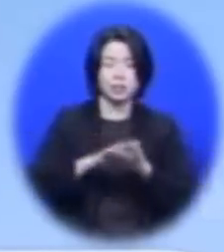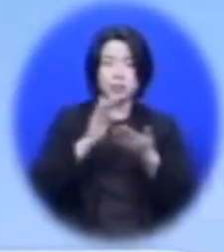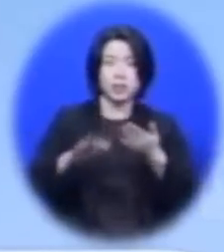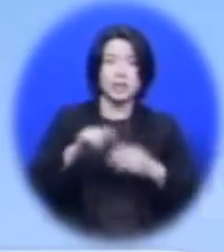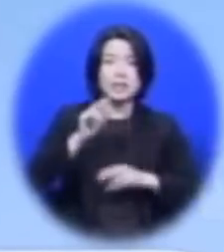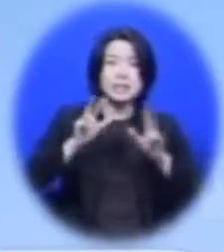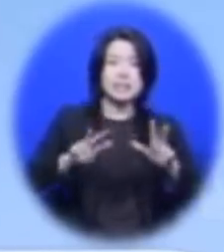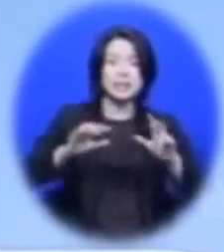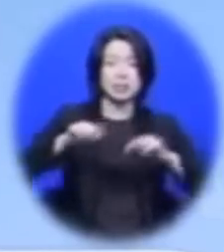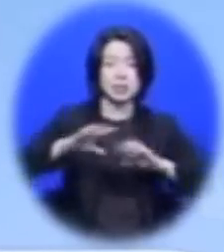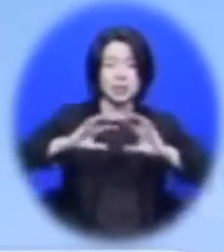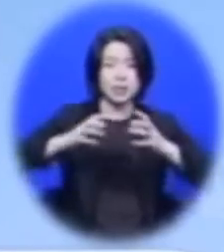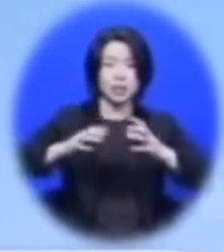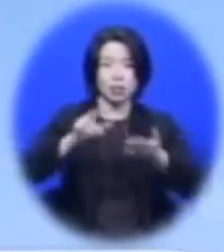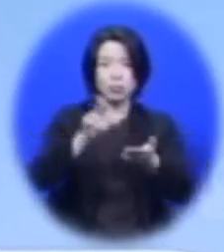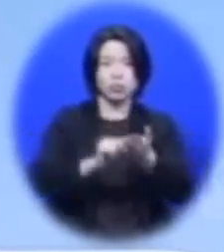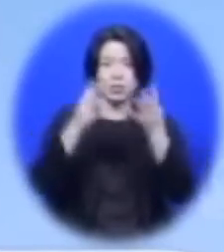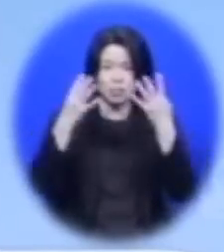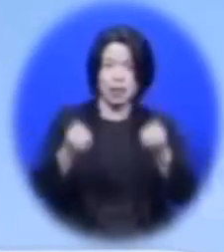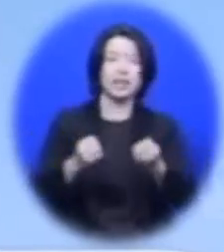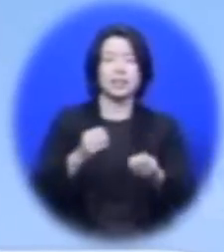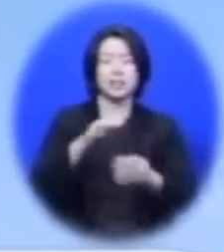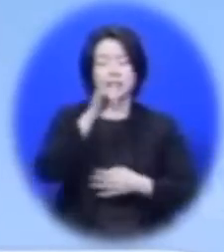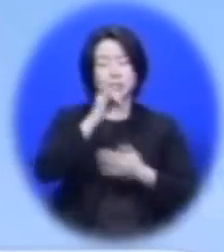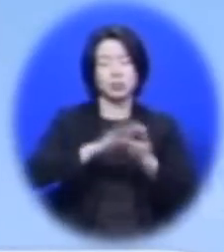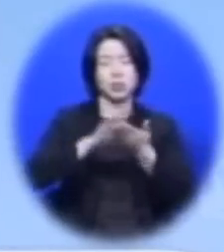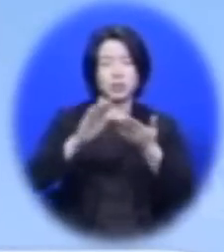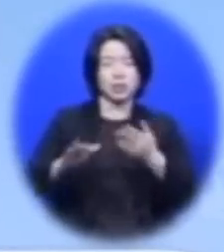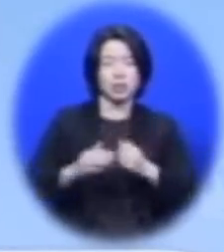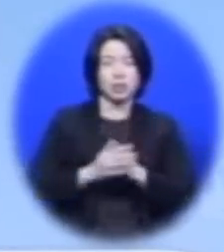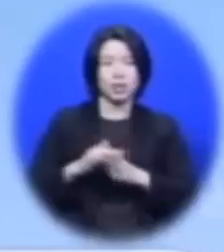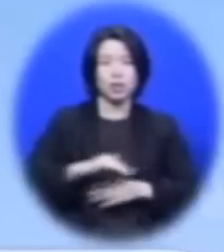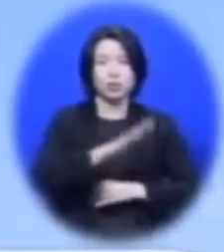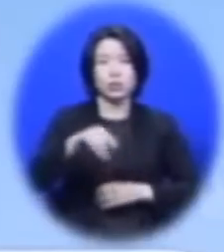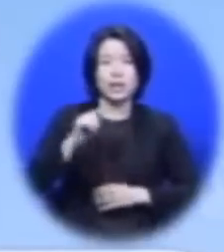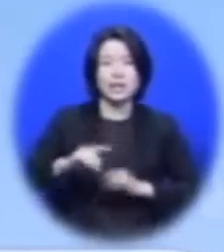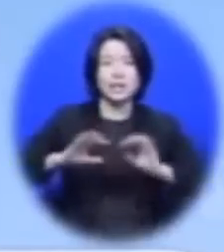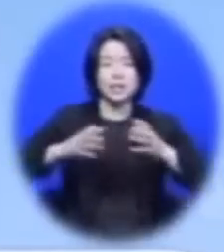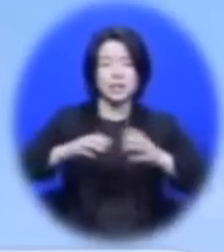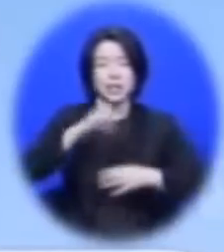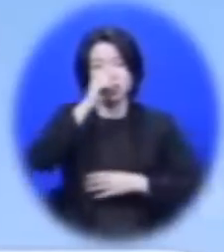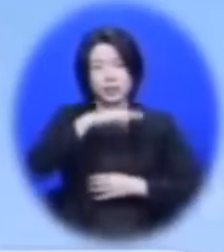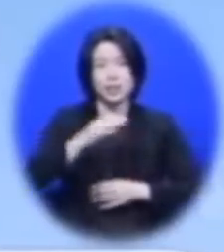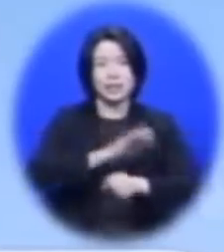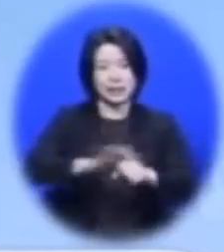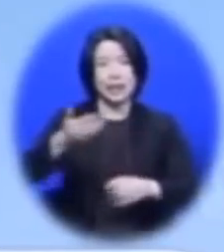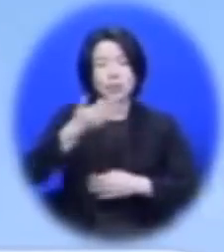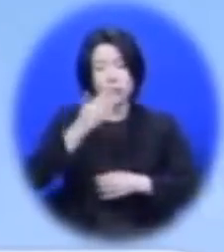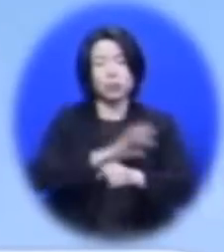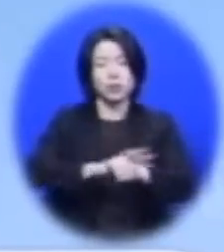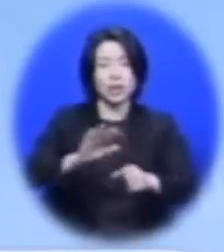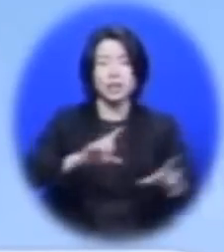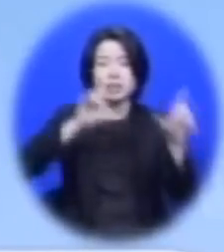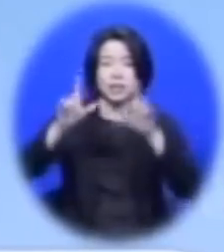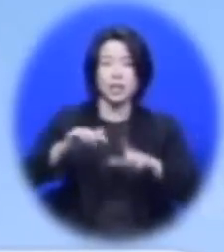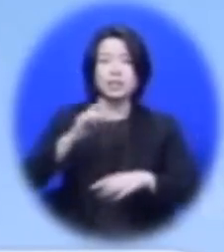세상은 문제가 많습니다. 우리가 이 세상에서 그저 잘 먹고 잘 살기만을